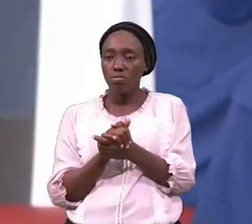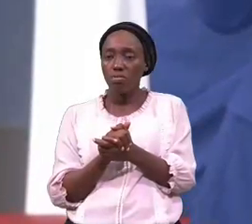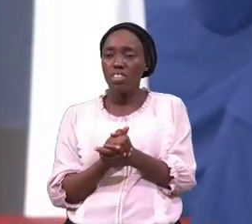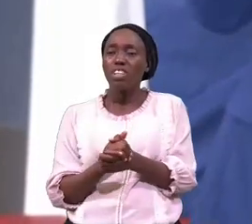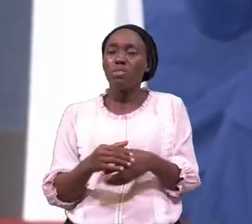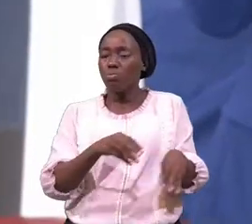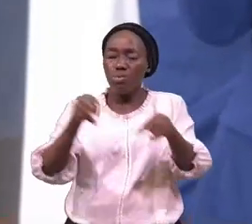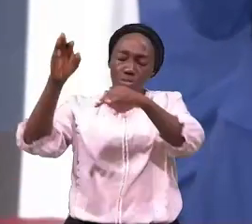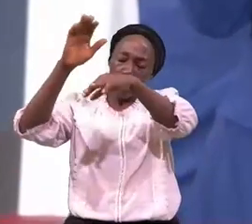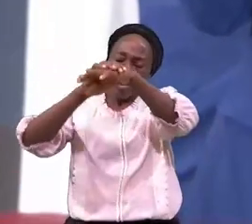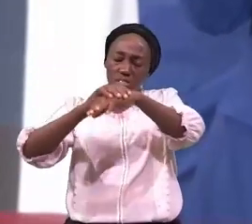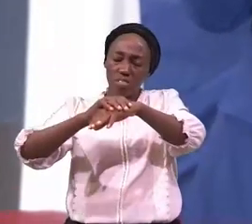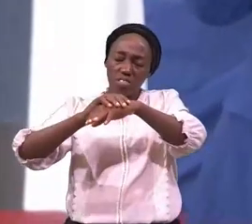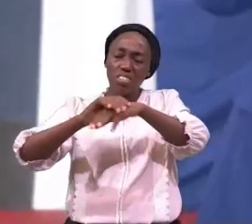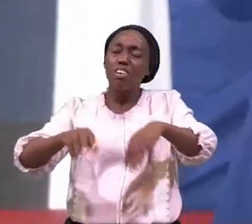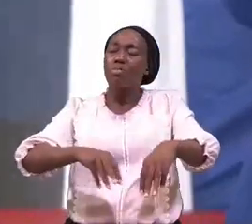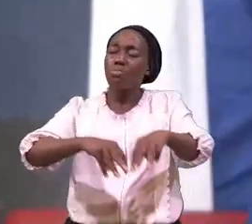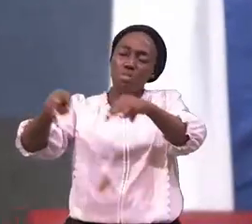Monte, monte,